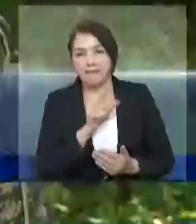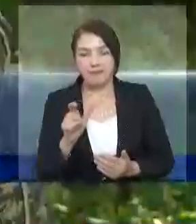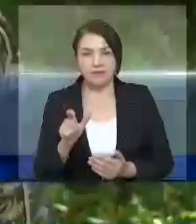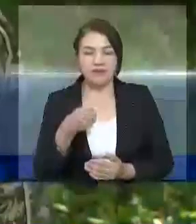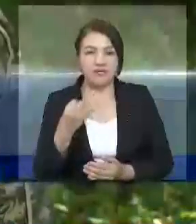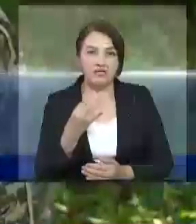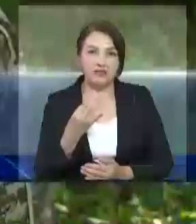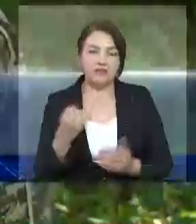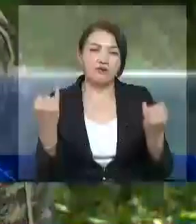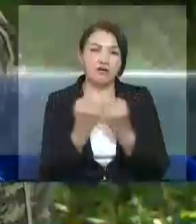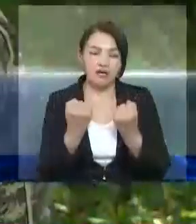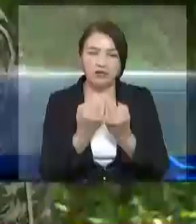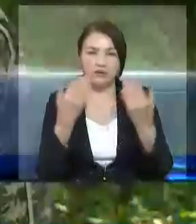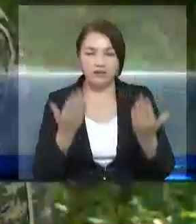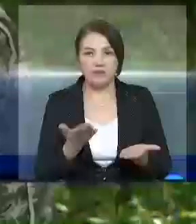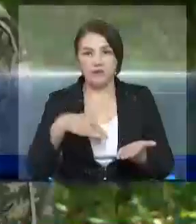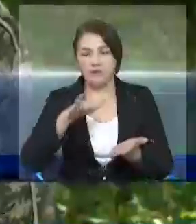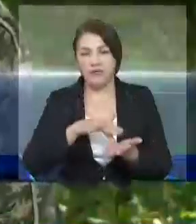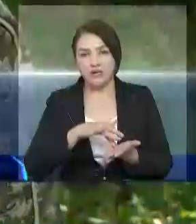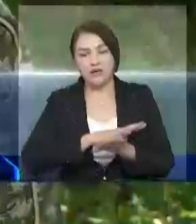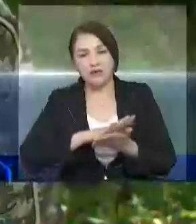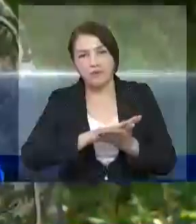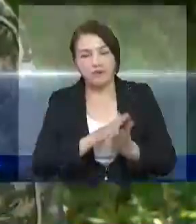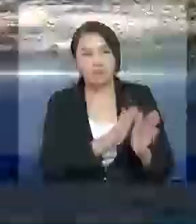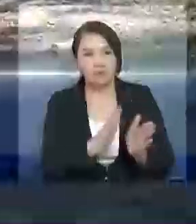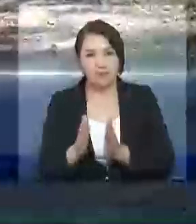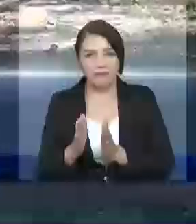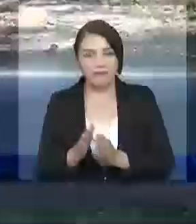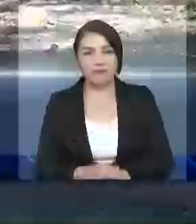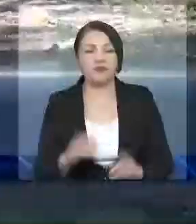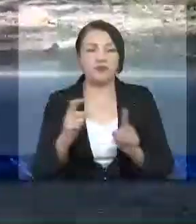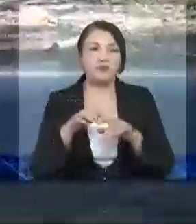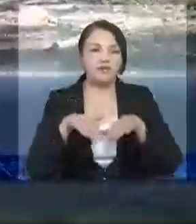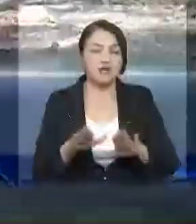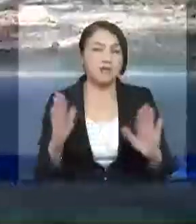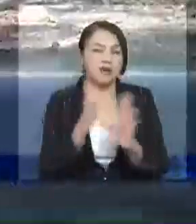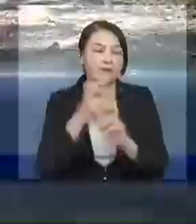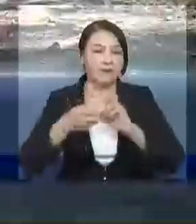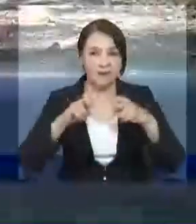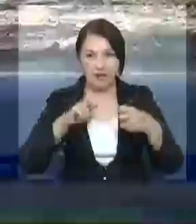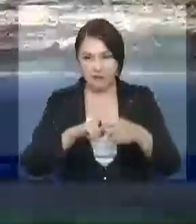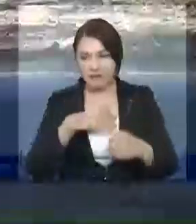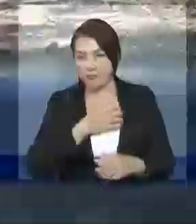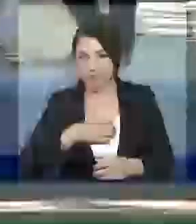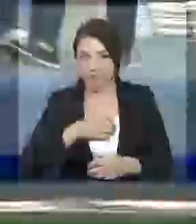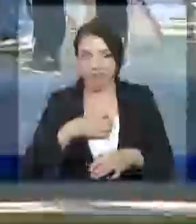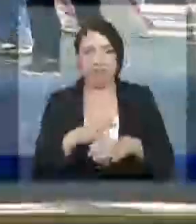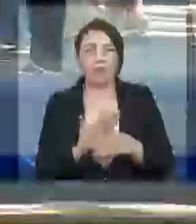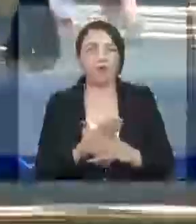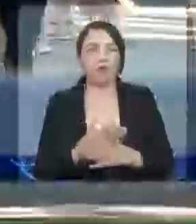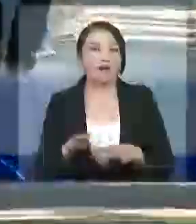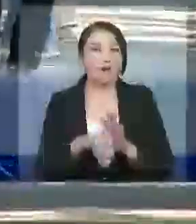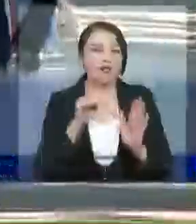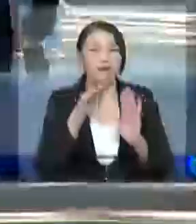и также гостей данного города соблюдать чистоту и порядок. К слову, решение экологических проблем является одним из важнейших приоритетов